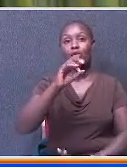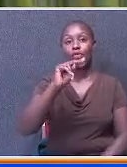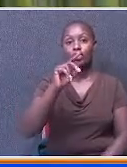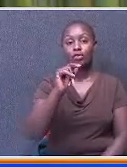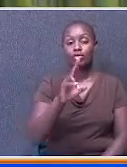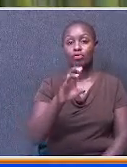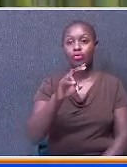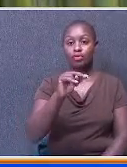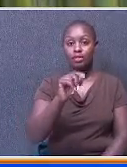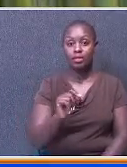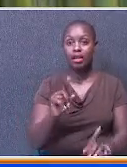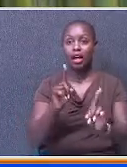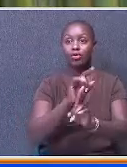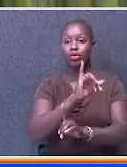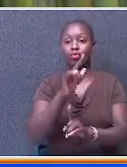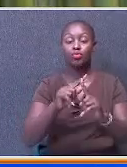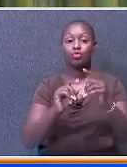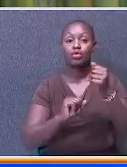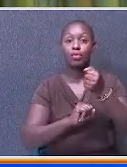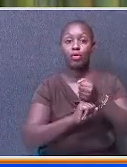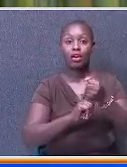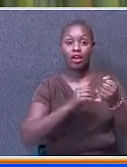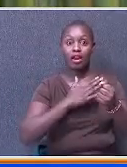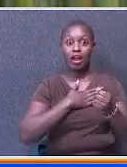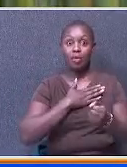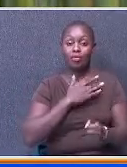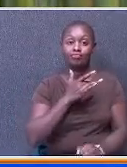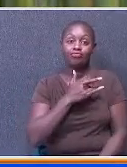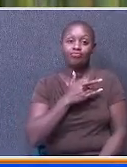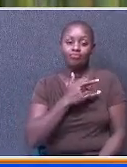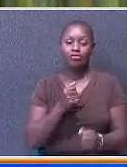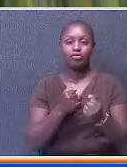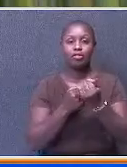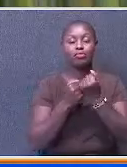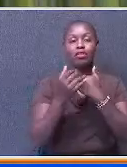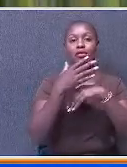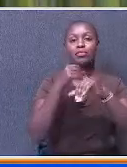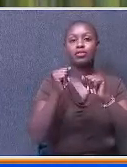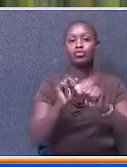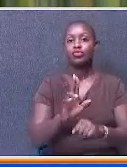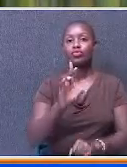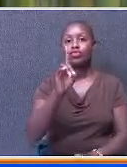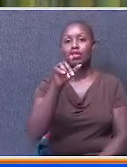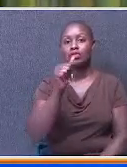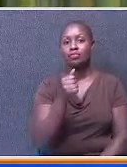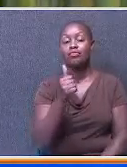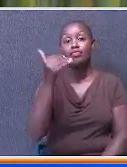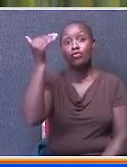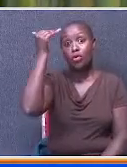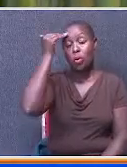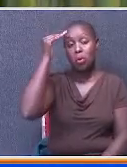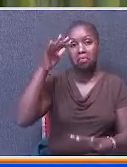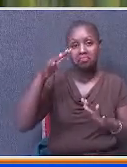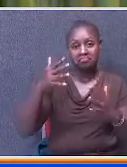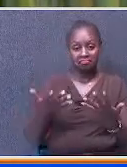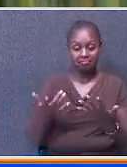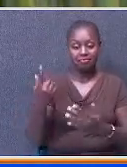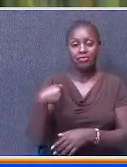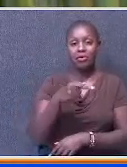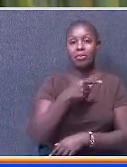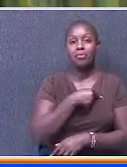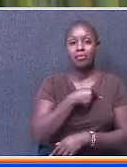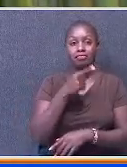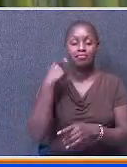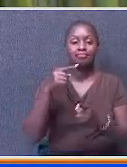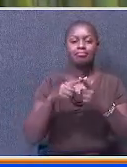here and who supported our call to support the president on UDA party should know that we are for